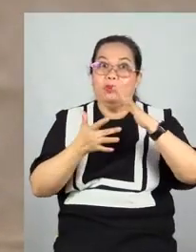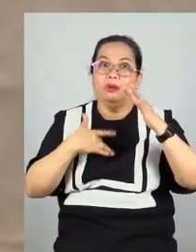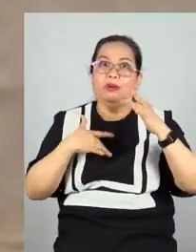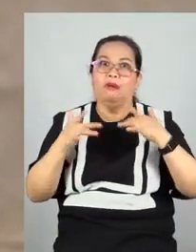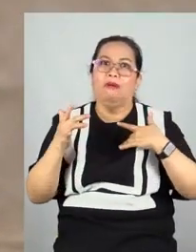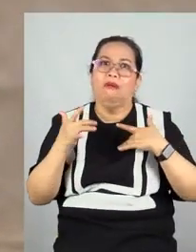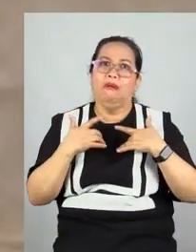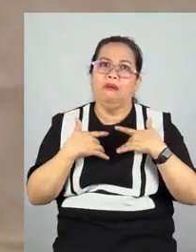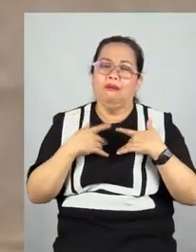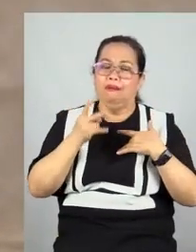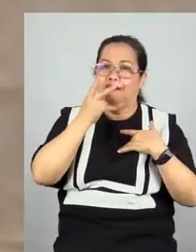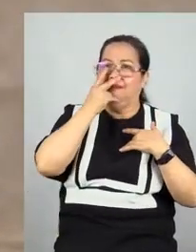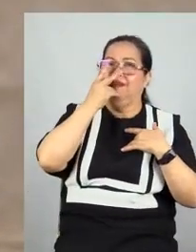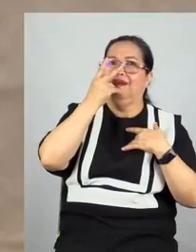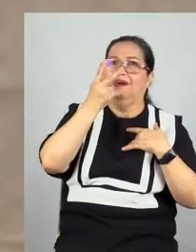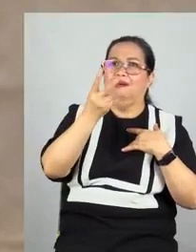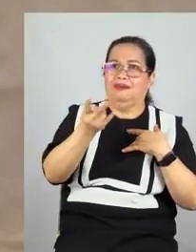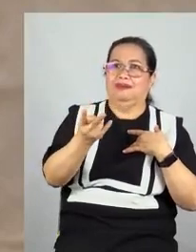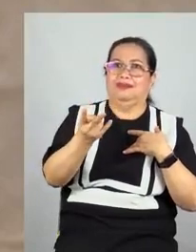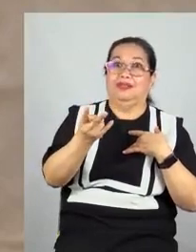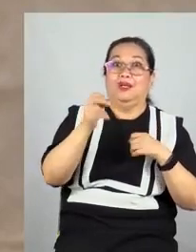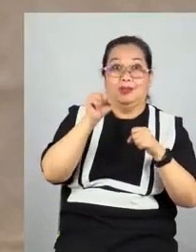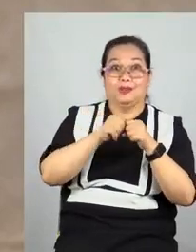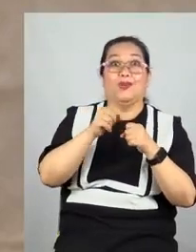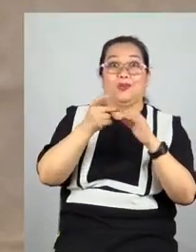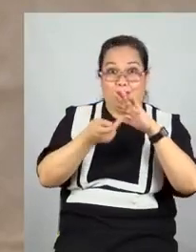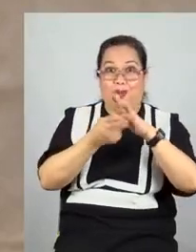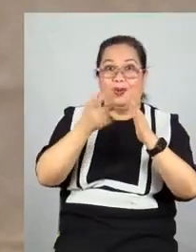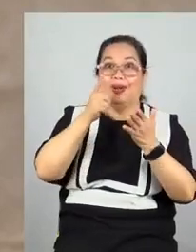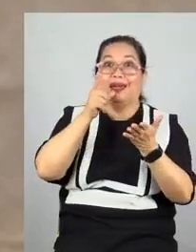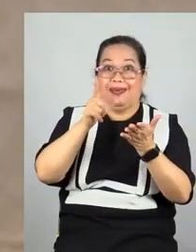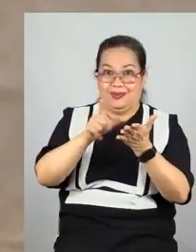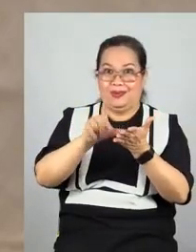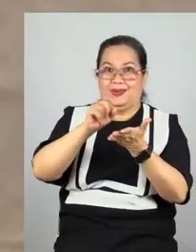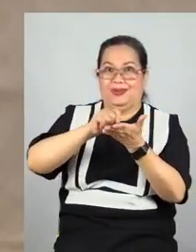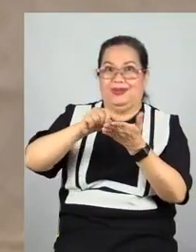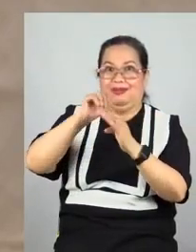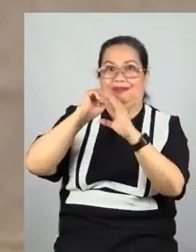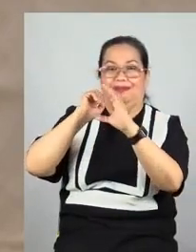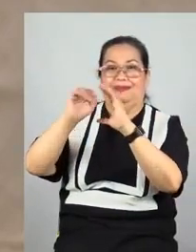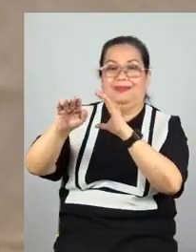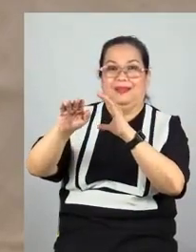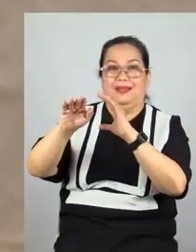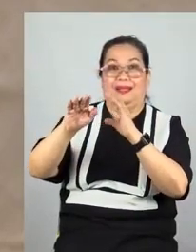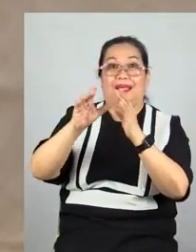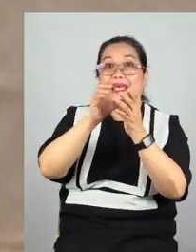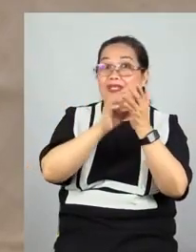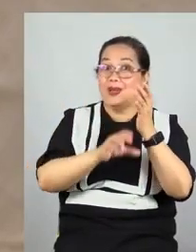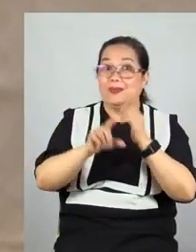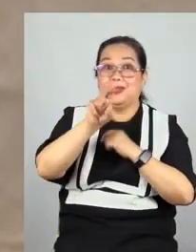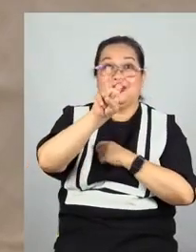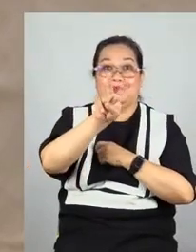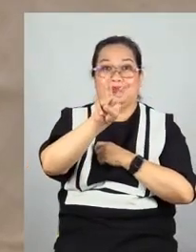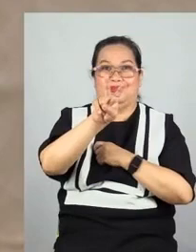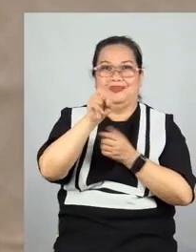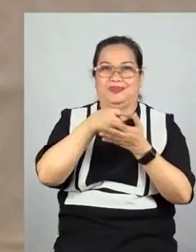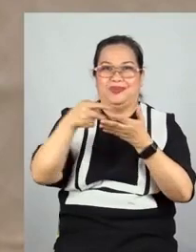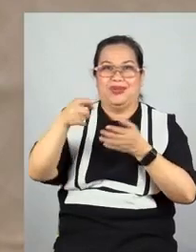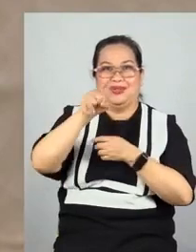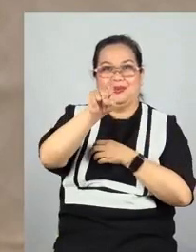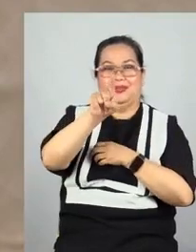kanyang pinansin. Kaya sabi niya sa chapter 2, sa umpisa ng chapter 2, verse